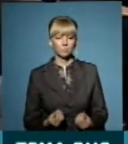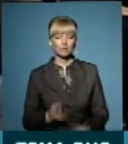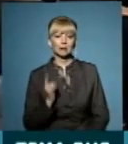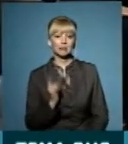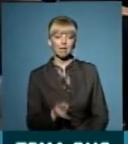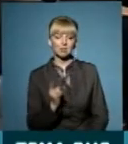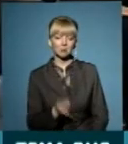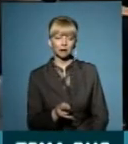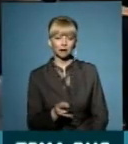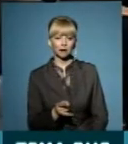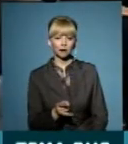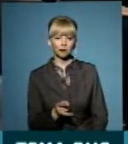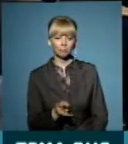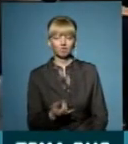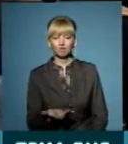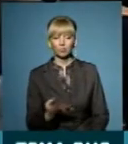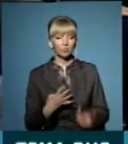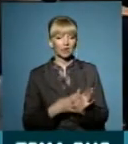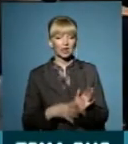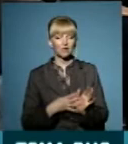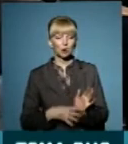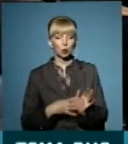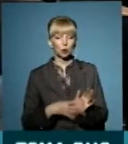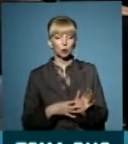таксі, ну,